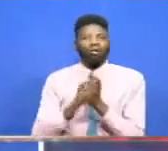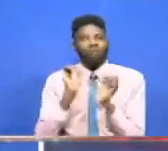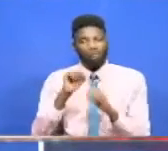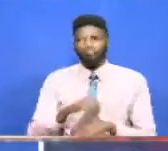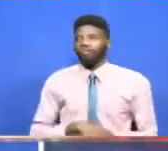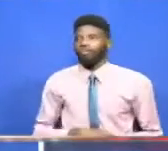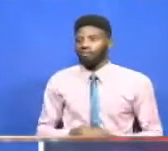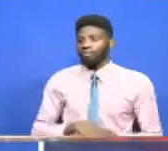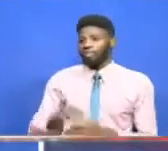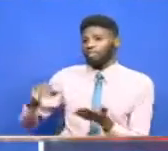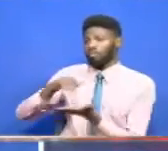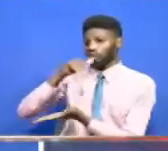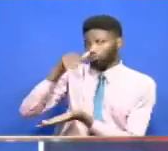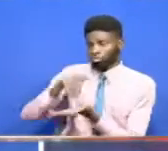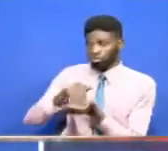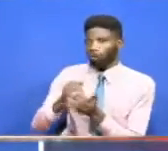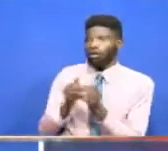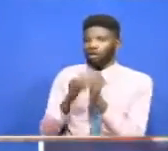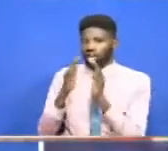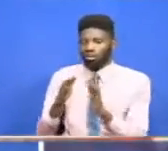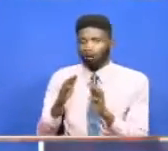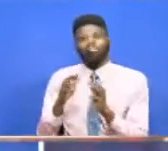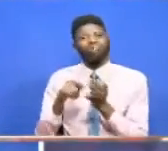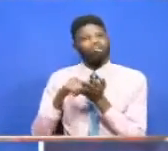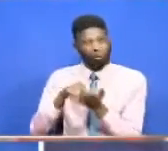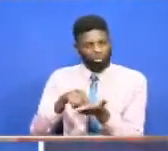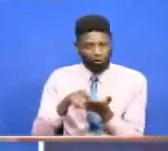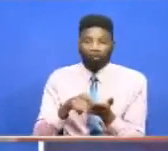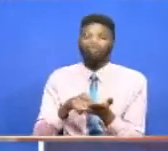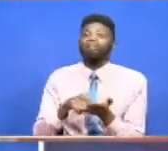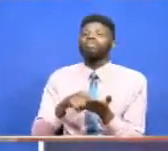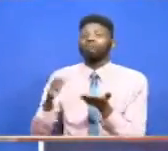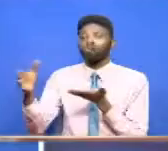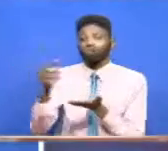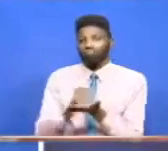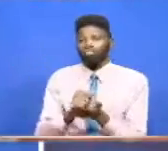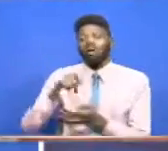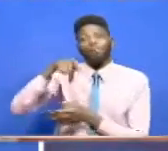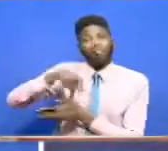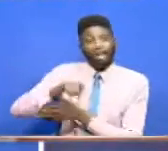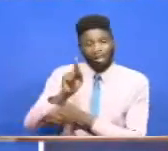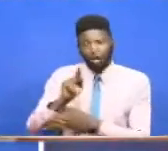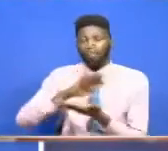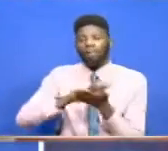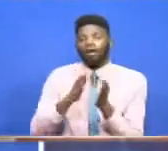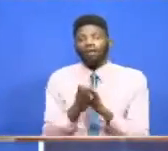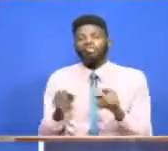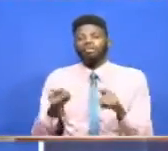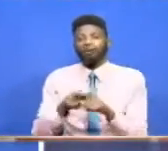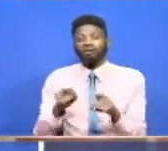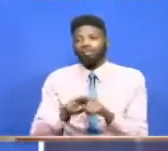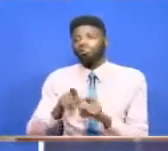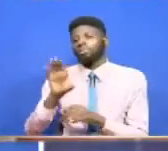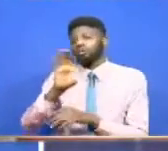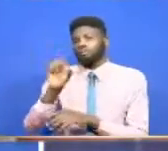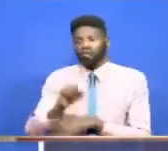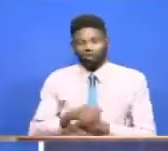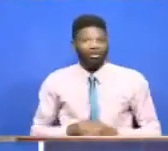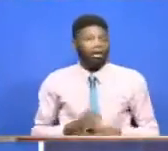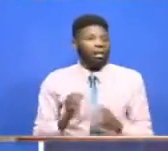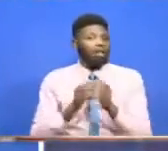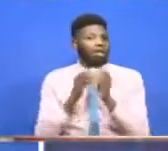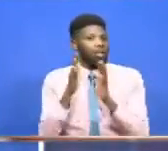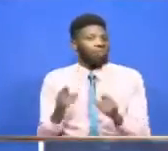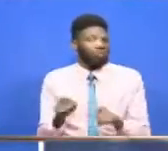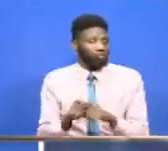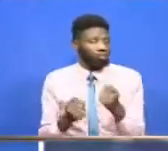kati wakishinikiza kuteuliwa kwa aliyekuwa mbunge wa Gatanga Peter Kenneth katika baraza la mawaziri. Viongozi hao pia waliunga mkono